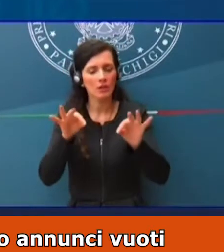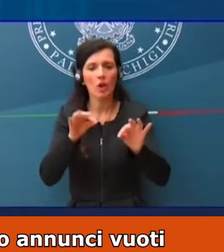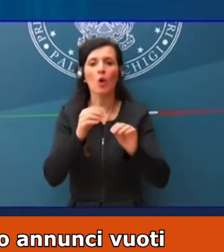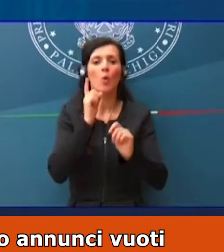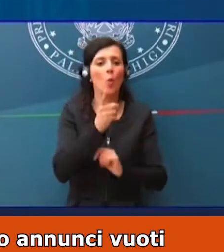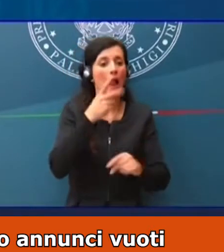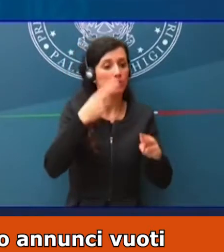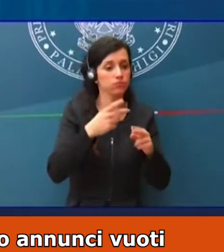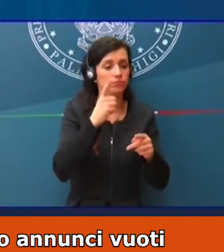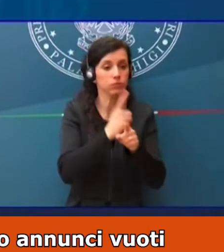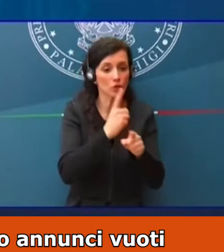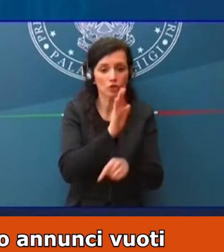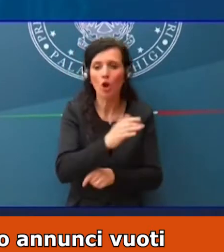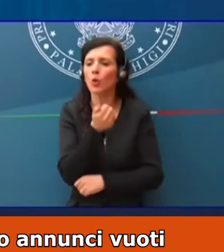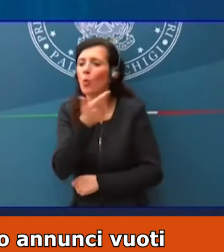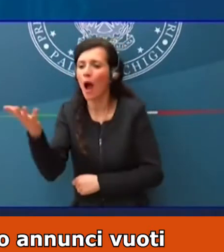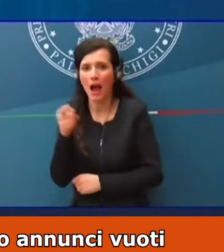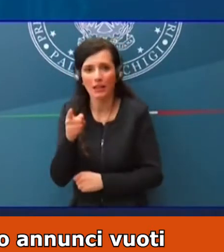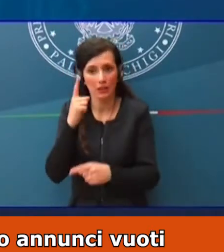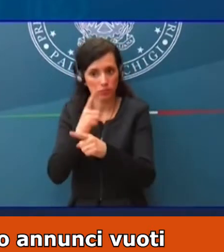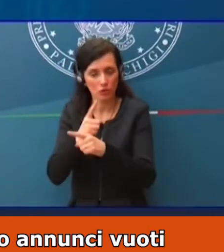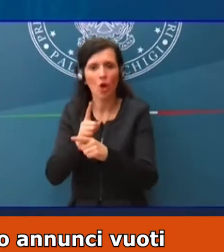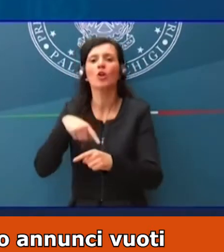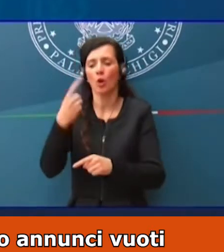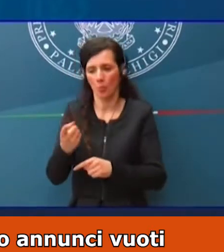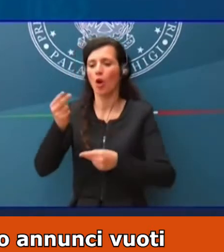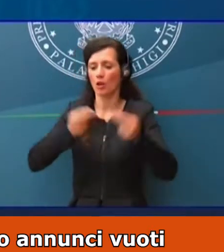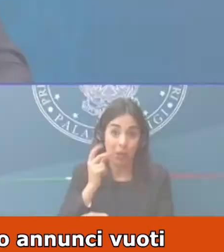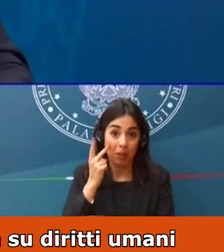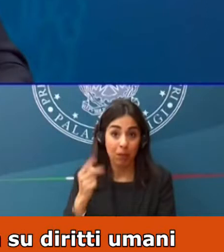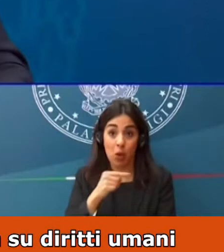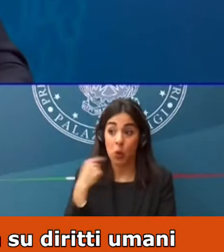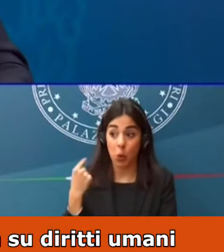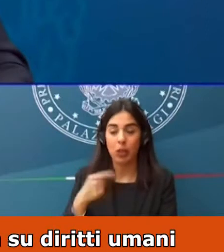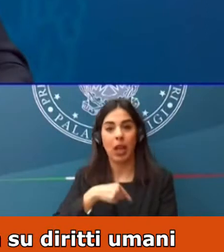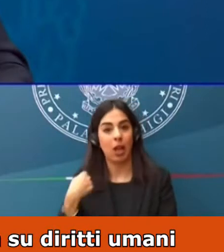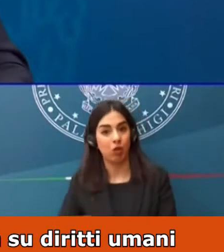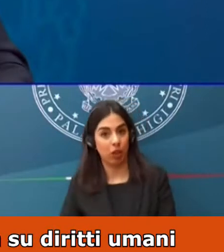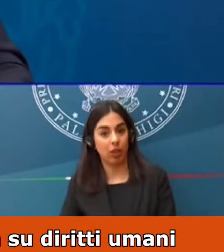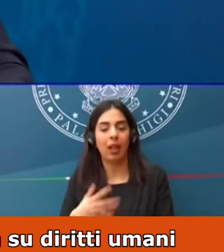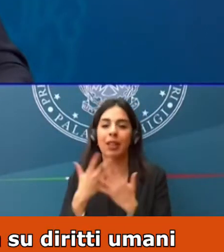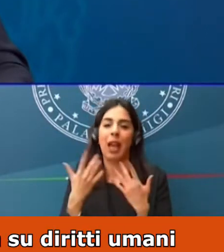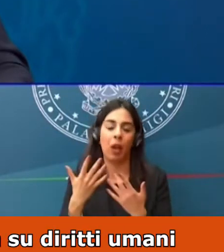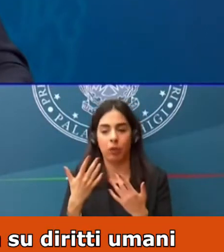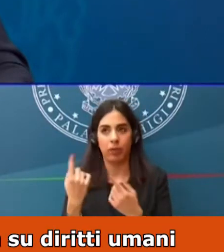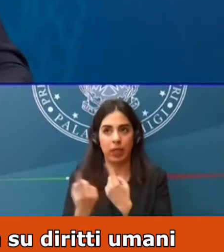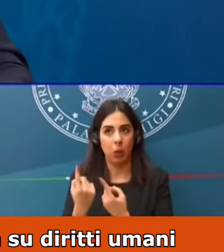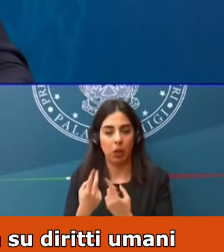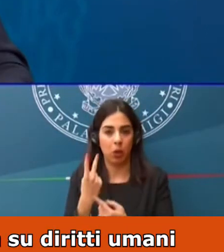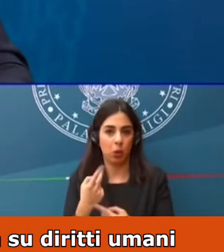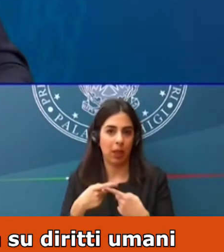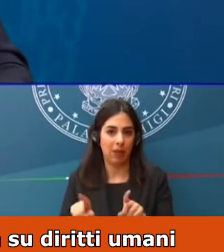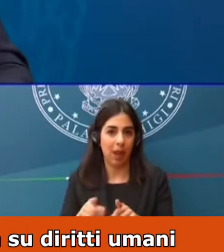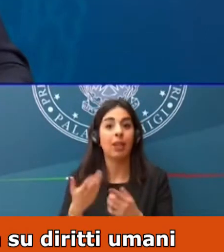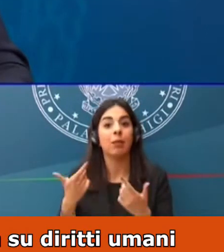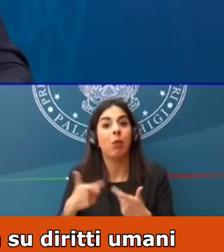i bisogni, e poi da questo emerge lo scostamento necessario. La Cina per gli Stati Uniti sono un